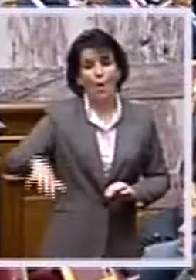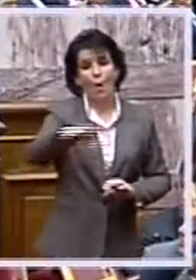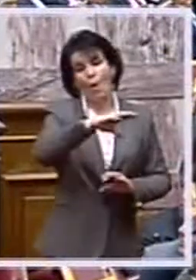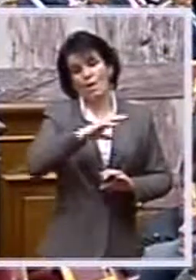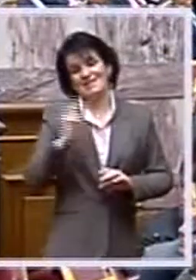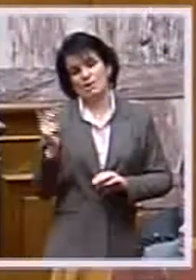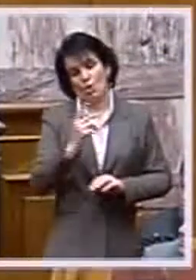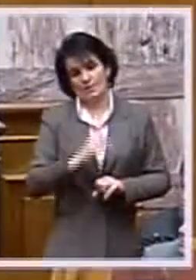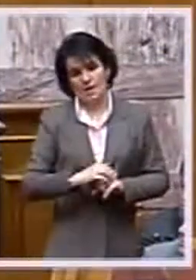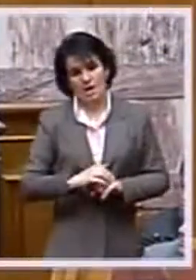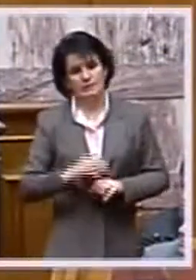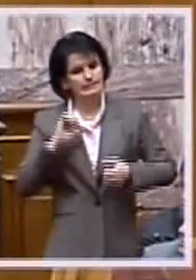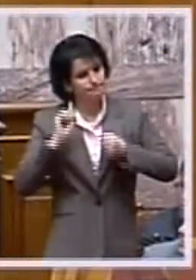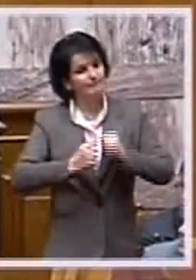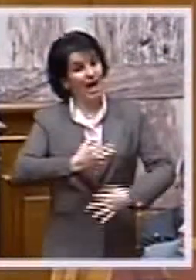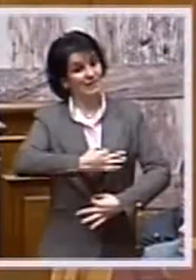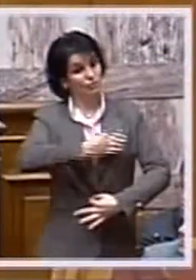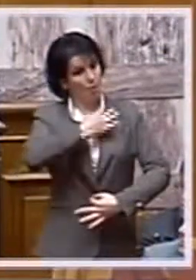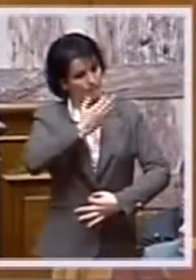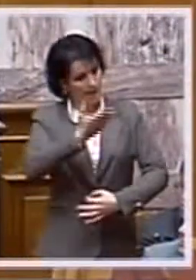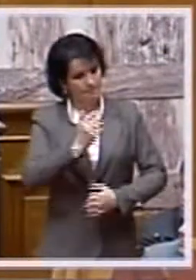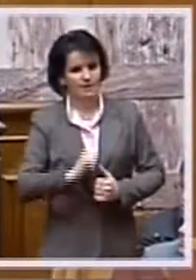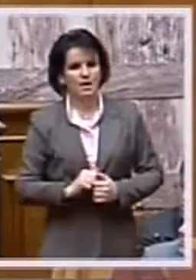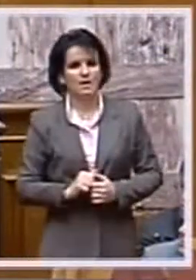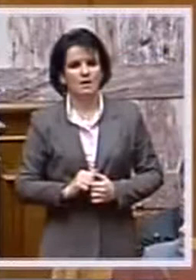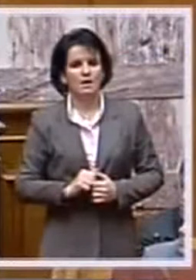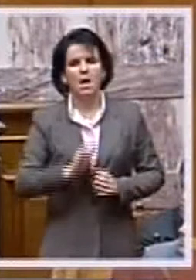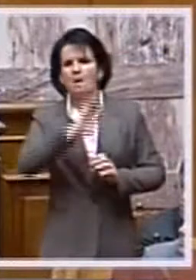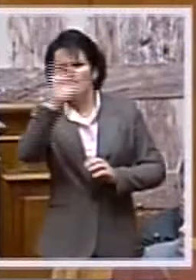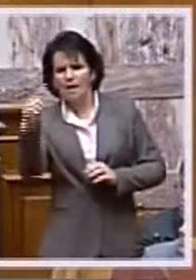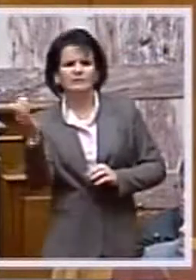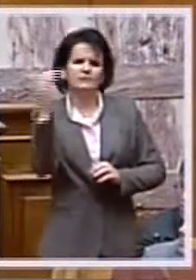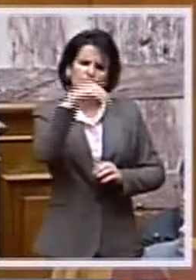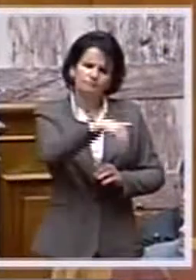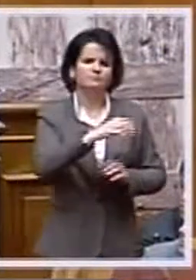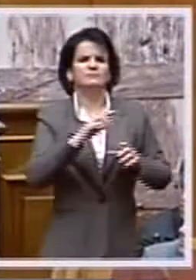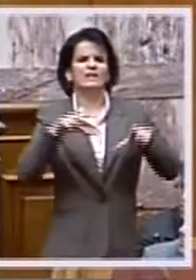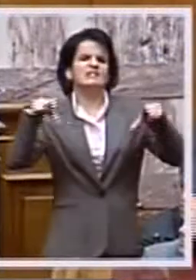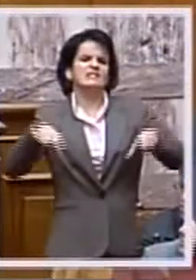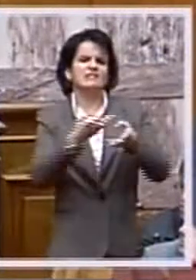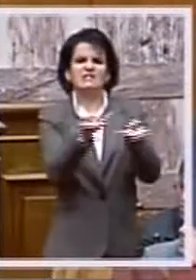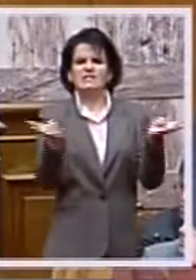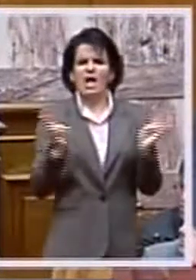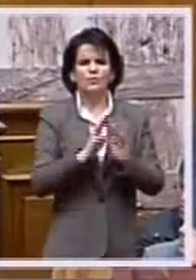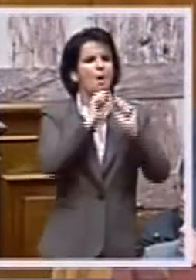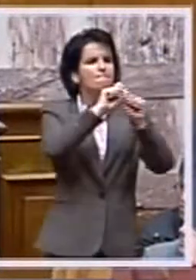μας. Αγωνίζεστε με αξιοπρέπεια μέσα και έξω από τα στάδια. Προβάλλετε το μήνυμα της